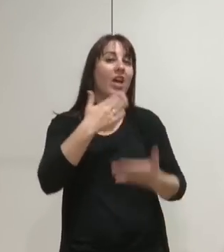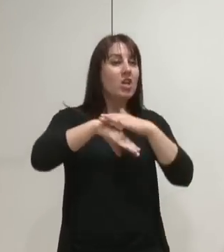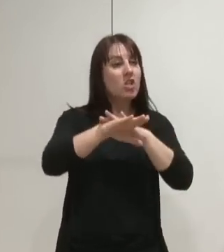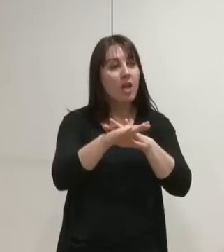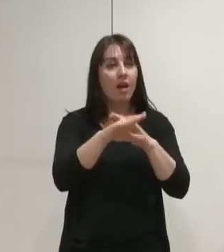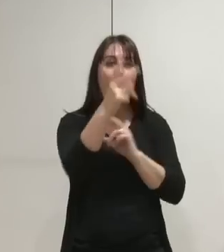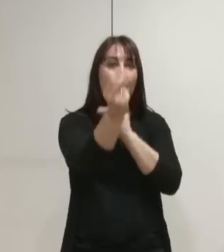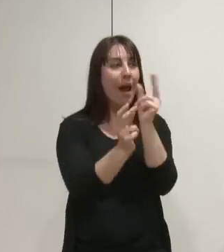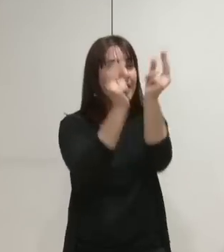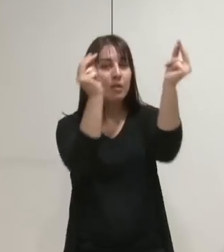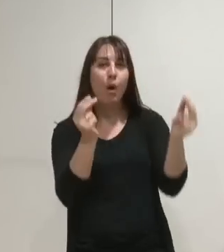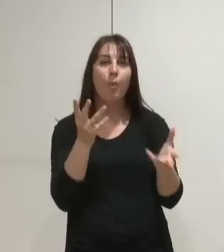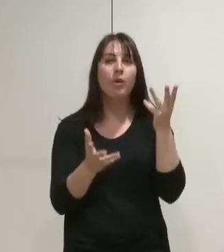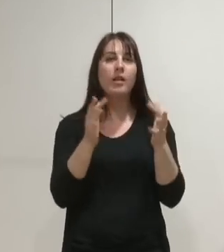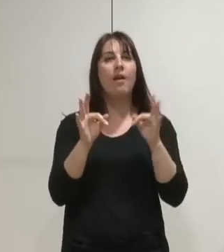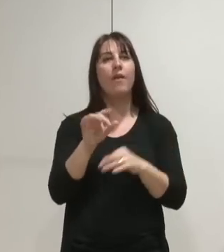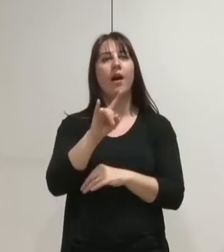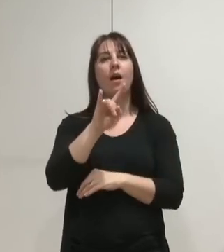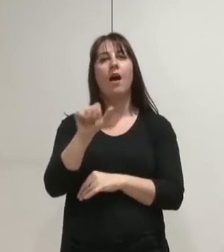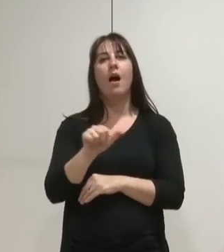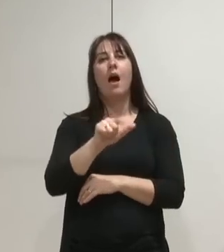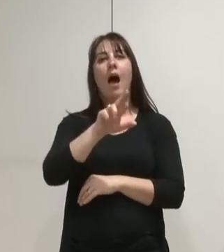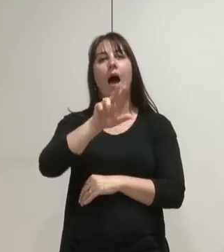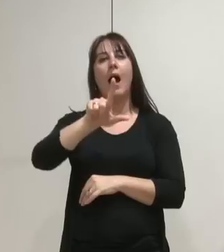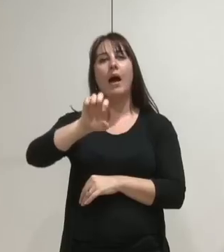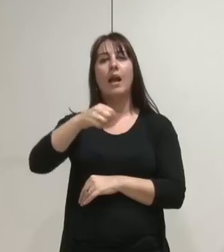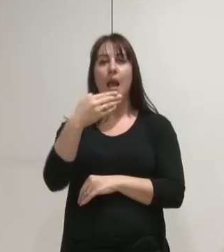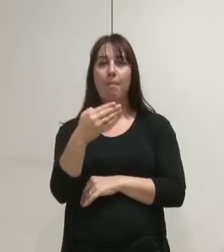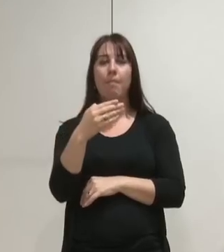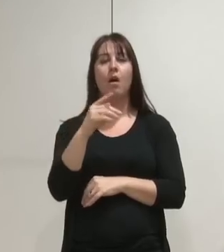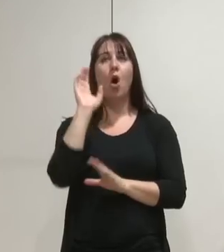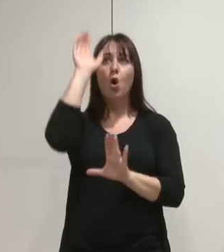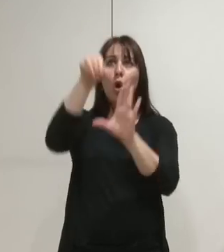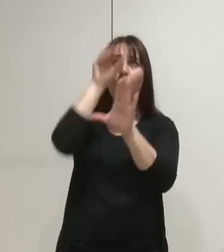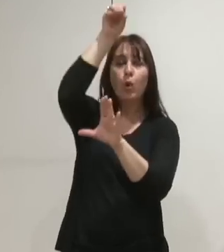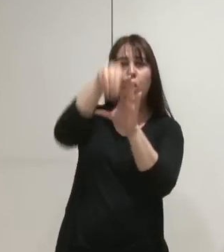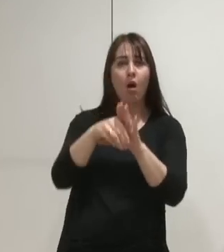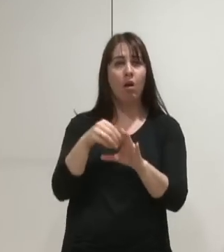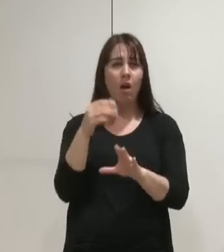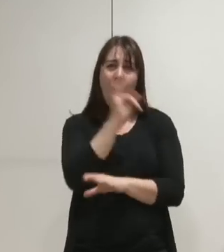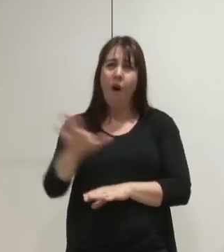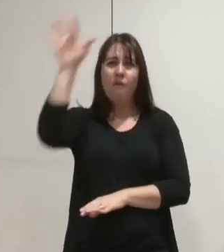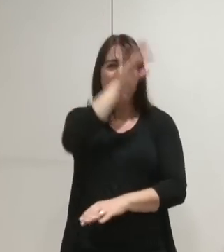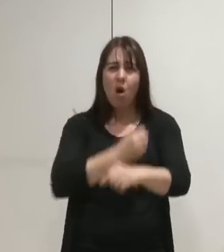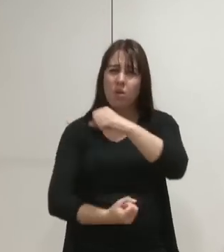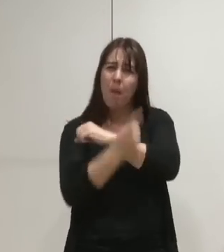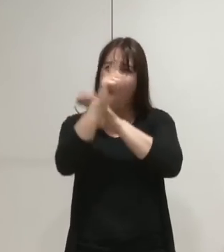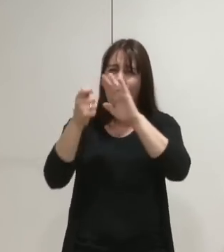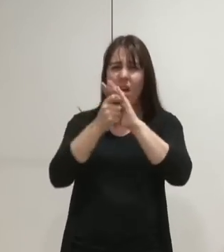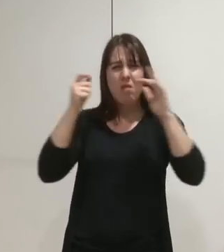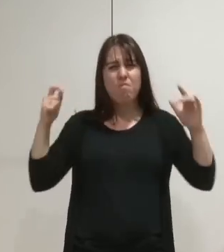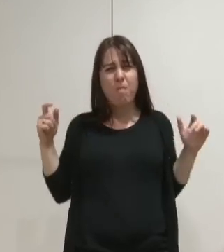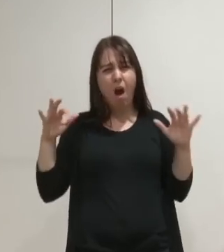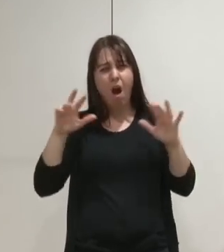sports que nous avions eu sur leslem Glob trotter la plus grosse date de France plus de 4000 personnes c'était la plus grosse date effectuée